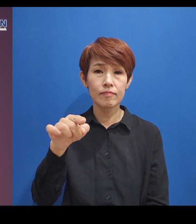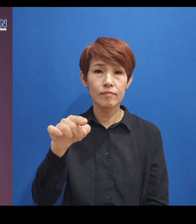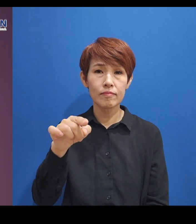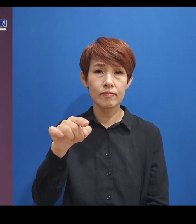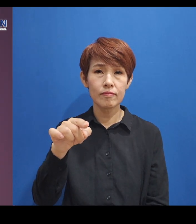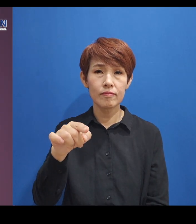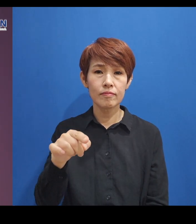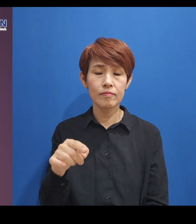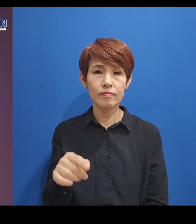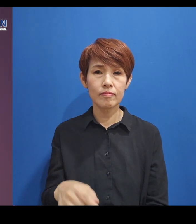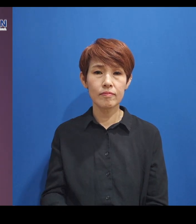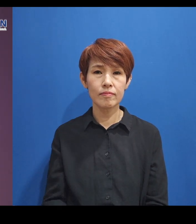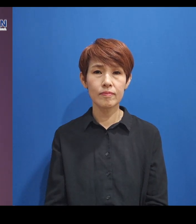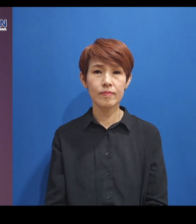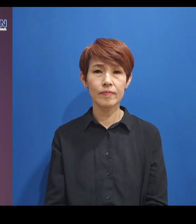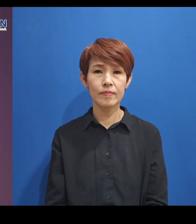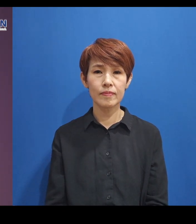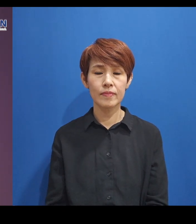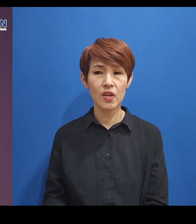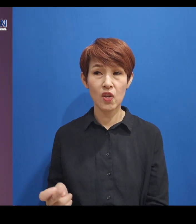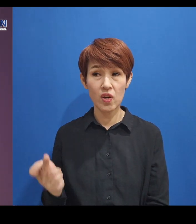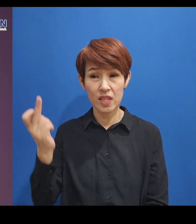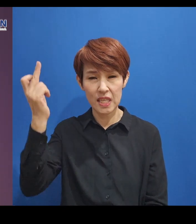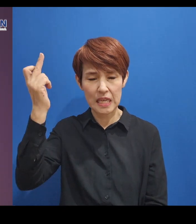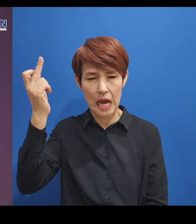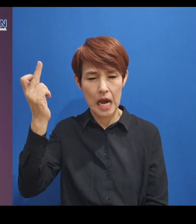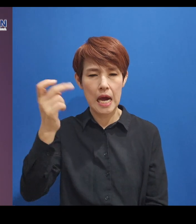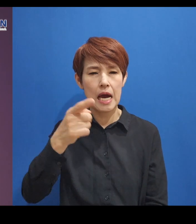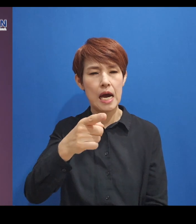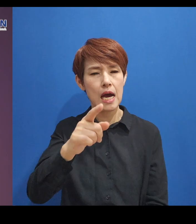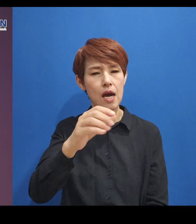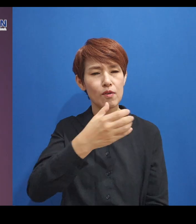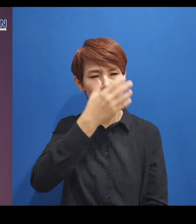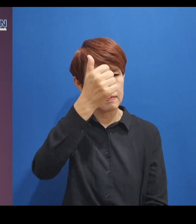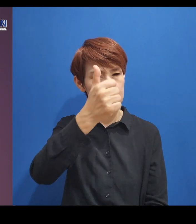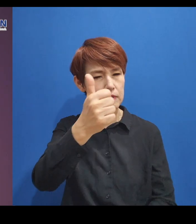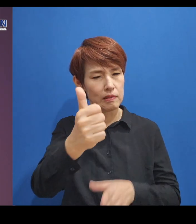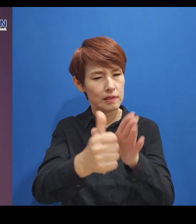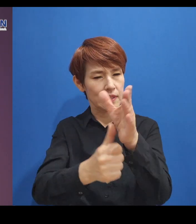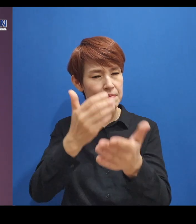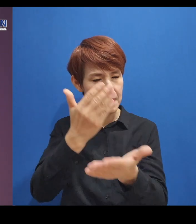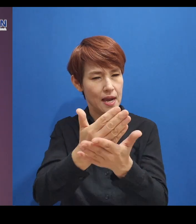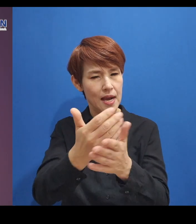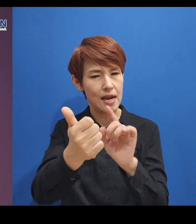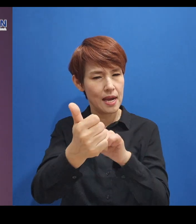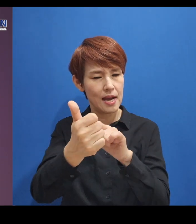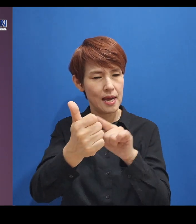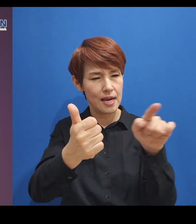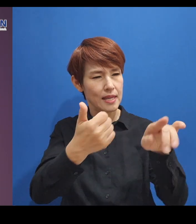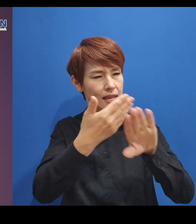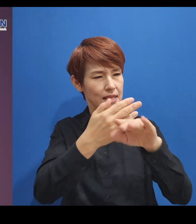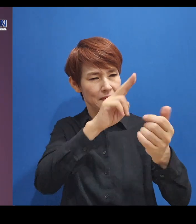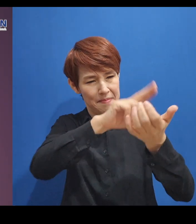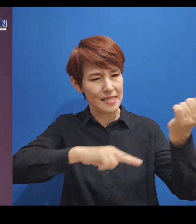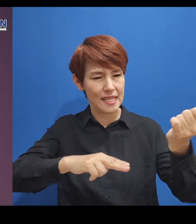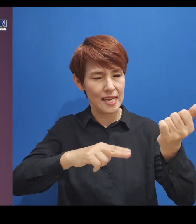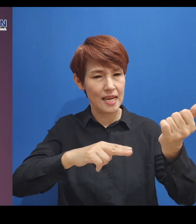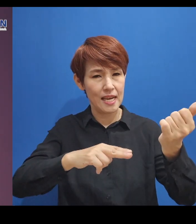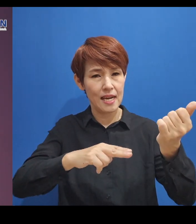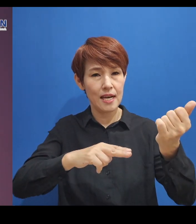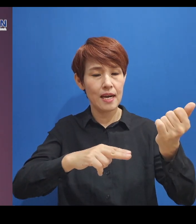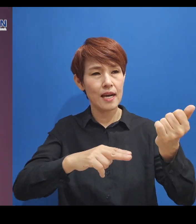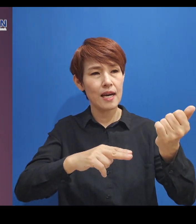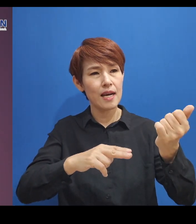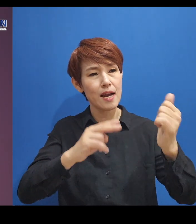근데 형들의 마음에 갑자기 죽이지 말고 팔자. 아무 상관없던 사람에게 요셉을